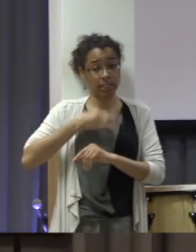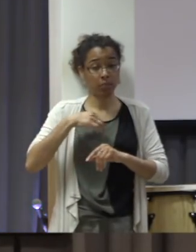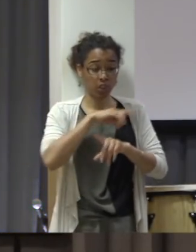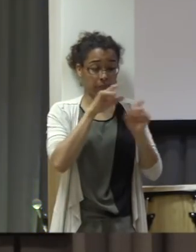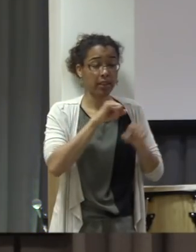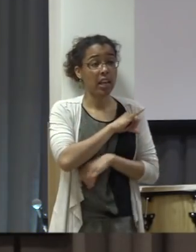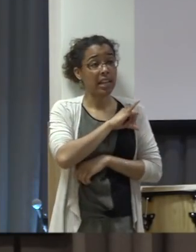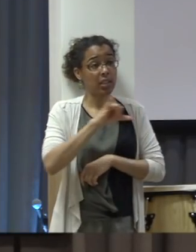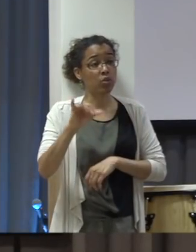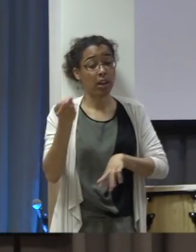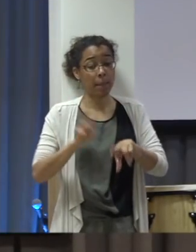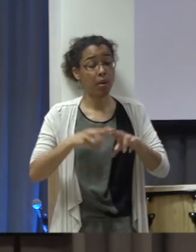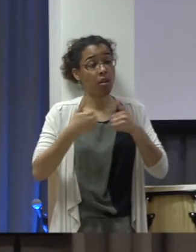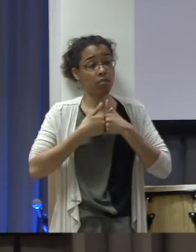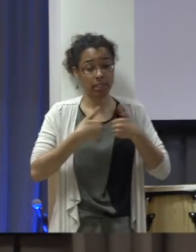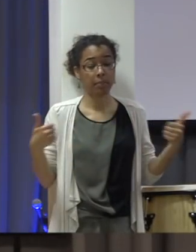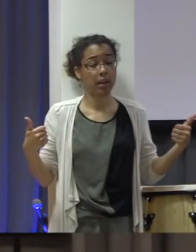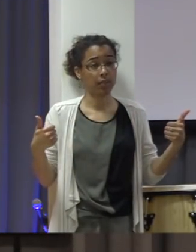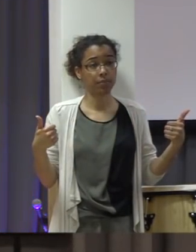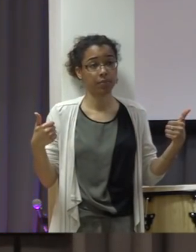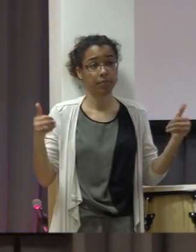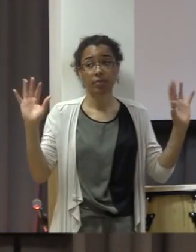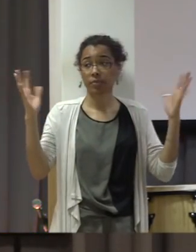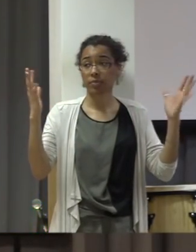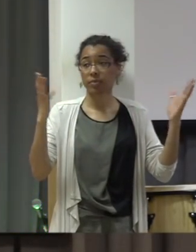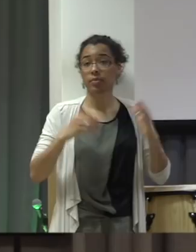ce que la mort vous sépare.